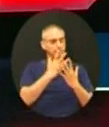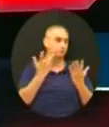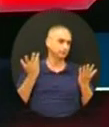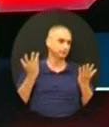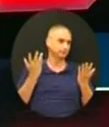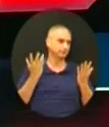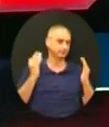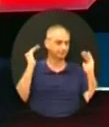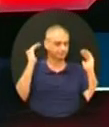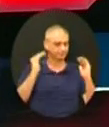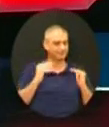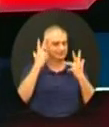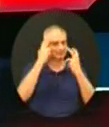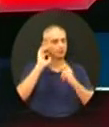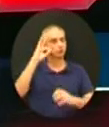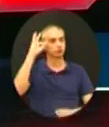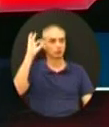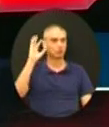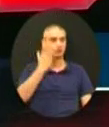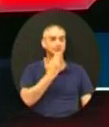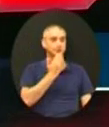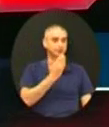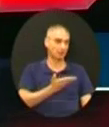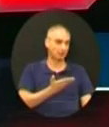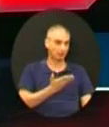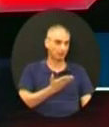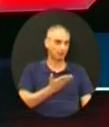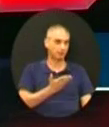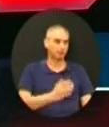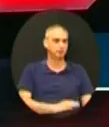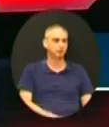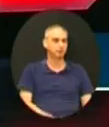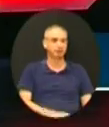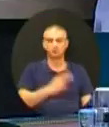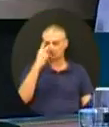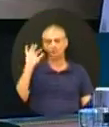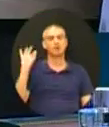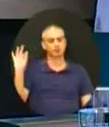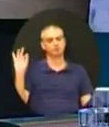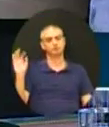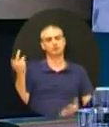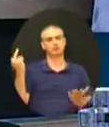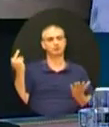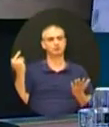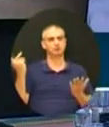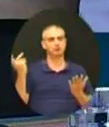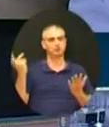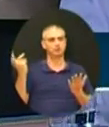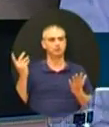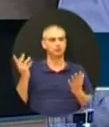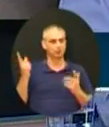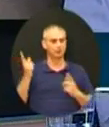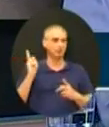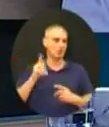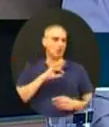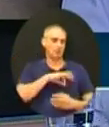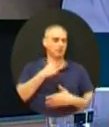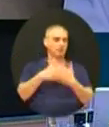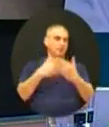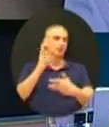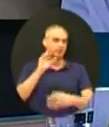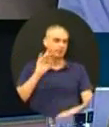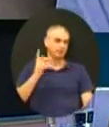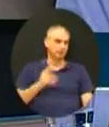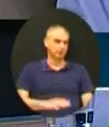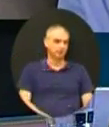אומר רידד את הציפיות הישראליות, מבחינתם היא כדור שלג שיכול לרוץ גם